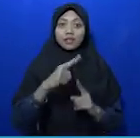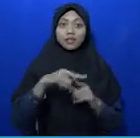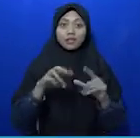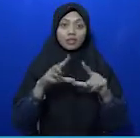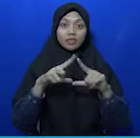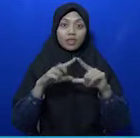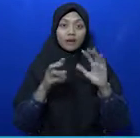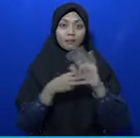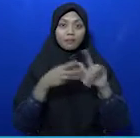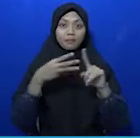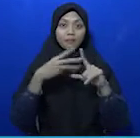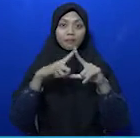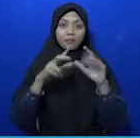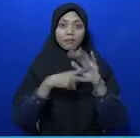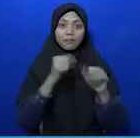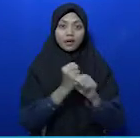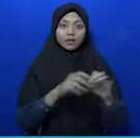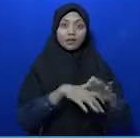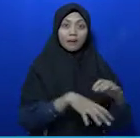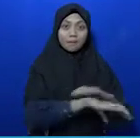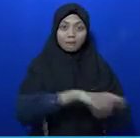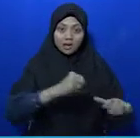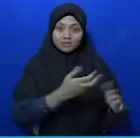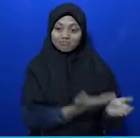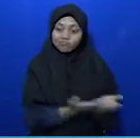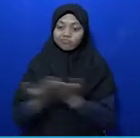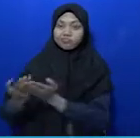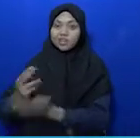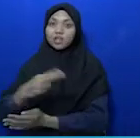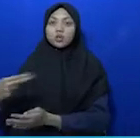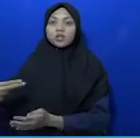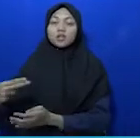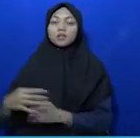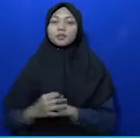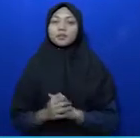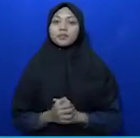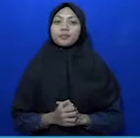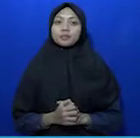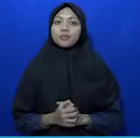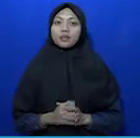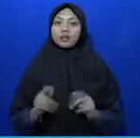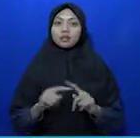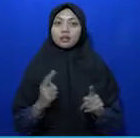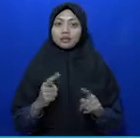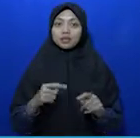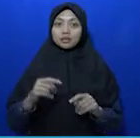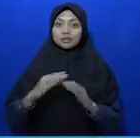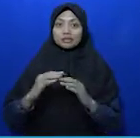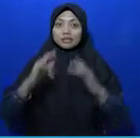kan tanpa ada aset, tanpa ada peralatan tadi kan tidak mungkin untuk menambang. Apalagi tambang di atas itu sudah